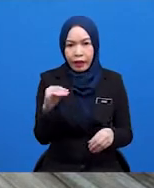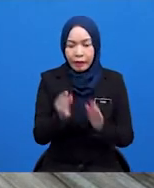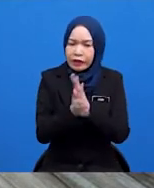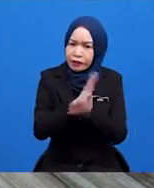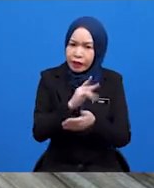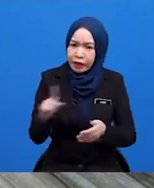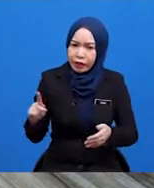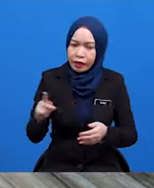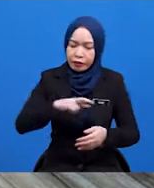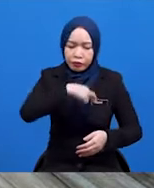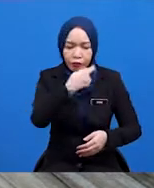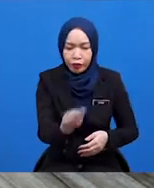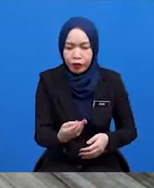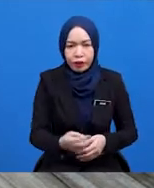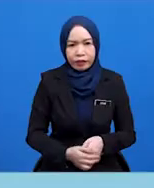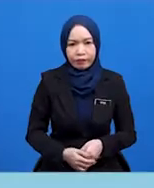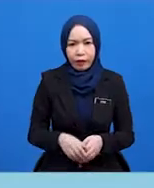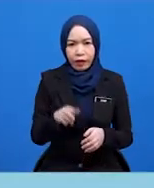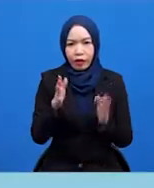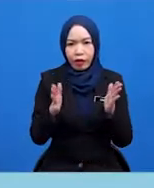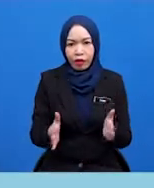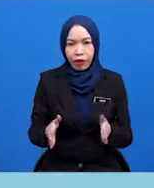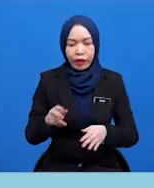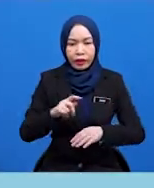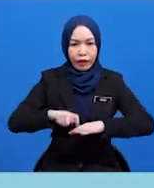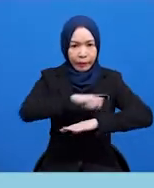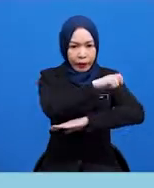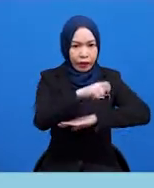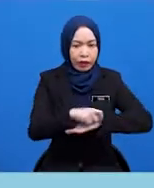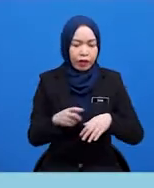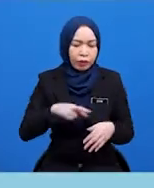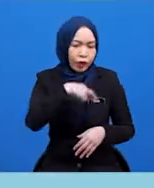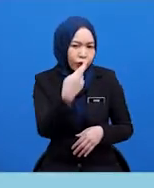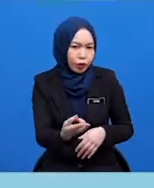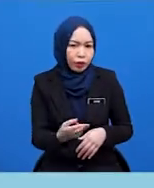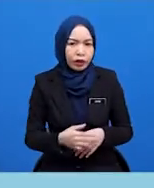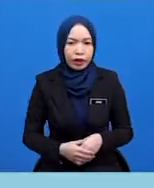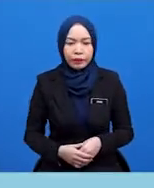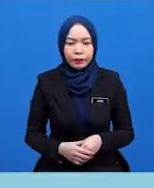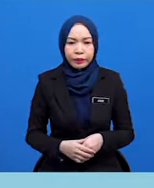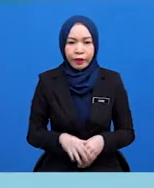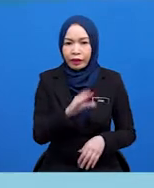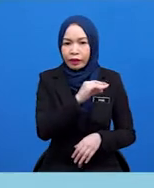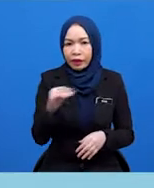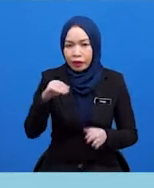kerugian kepada para petani. Kedua, masalah kekurangan tenaga buruh.